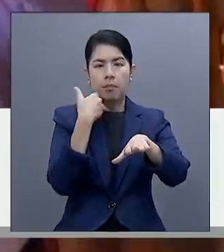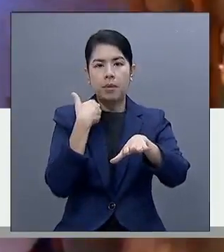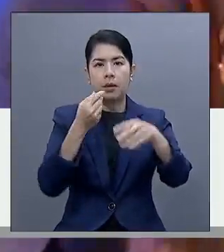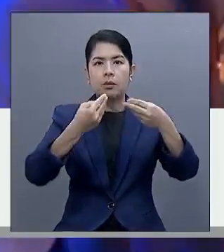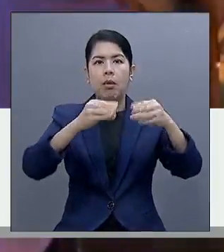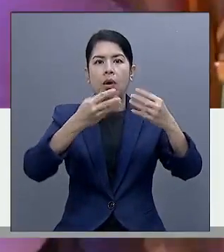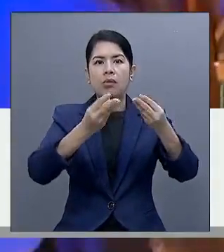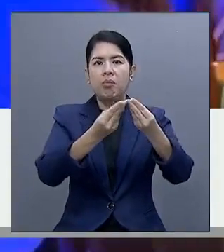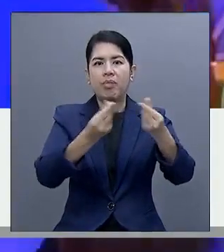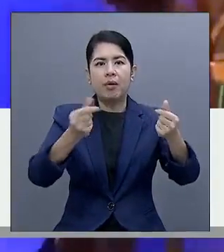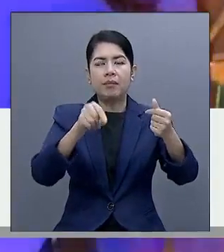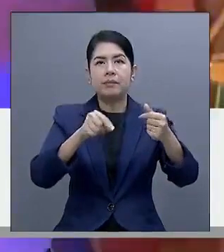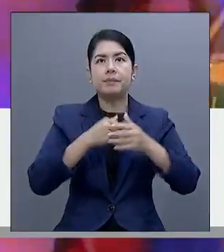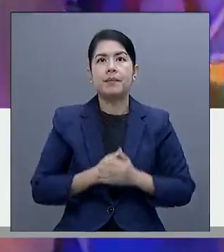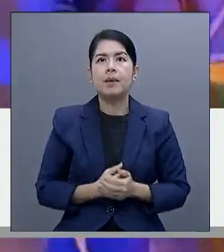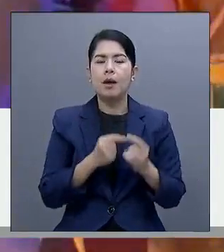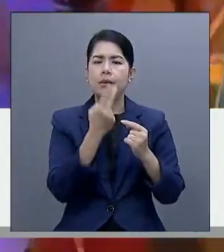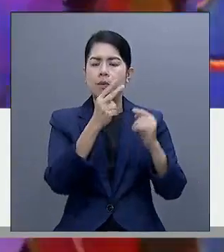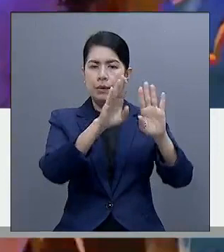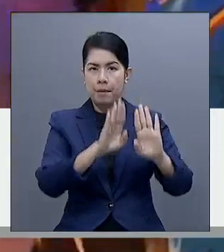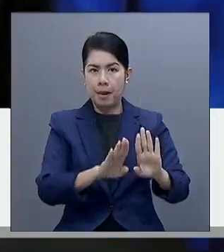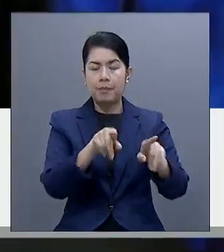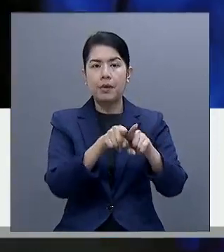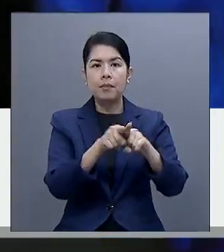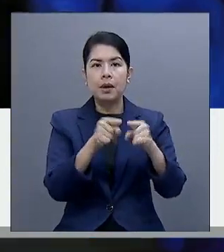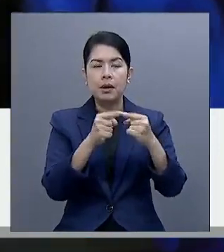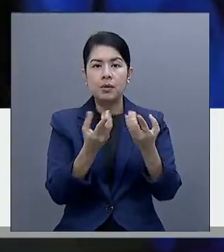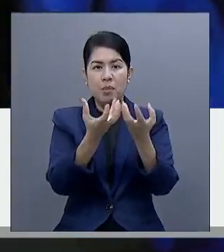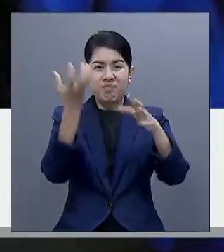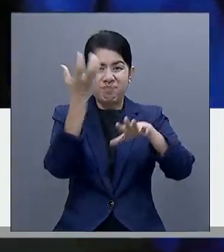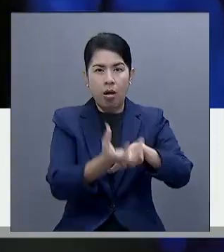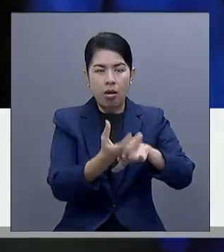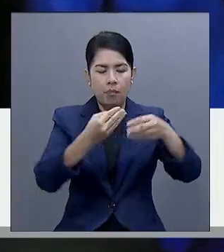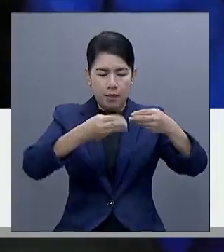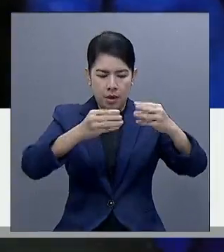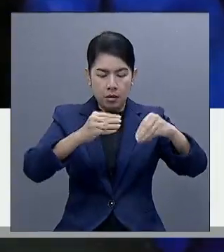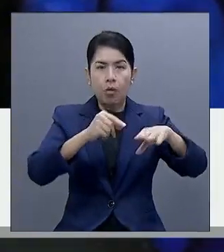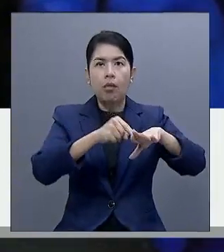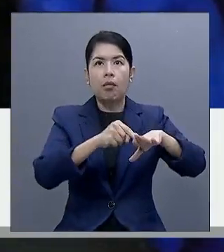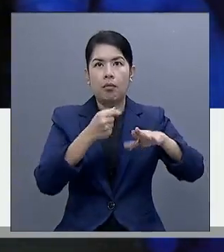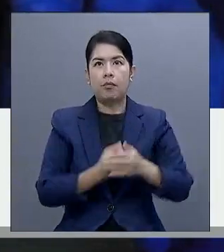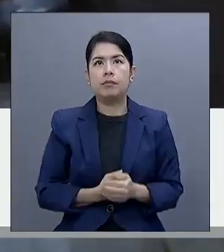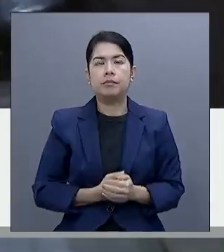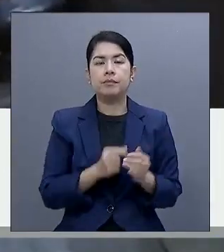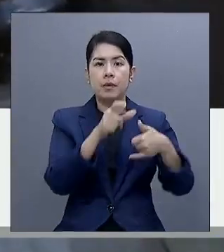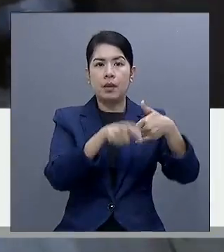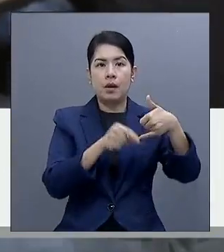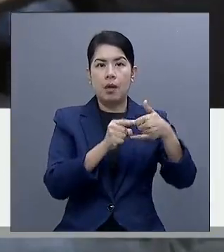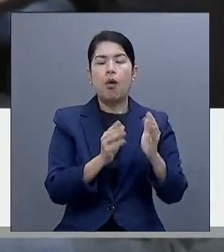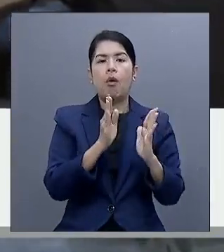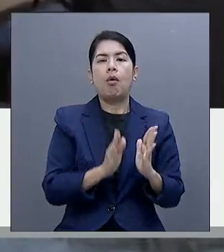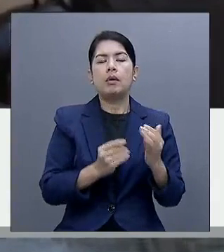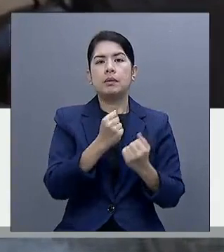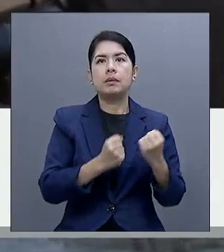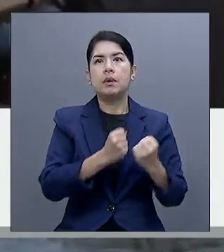แบบนี้ล่ะค่ะลักษณะการแตกก็คล้ายกับของแข็งกระแทกร้าวไปทั้งบานหนักที่สุดก็คือบริเวณตรงกับที่นั่งคน